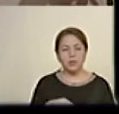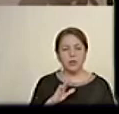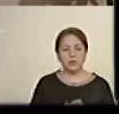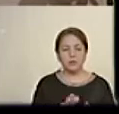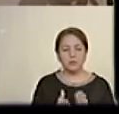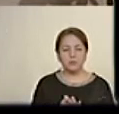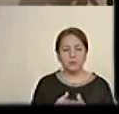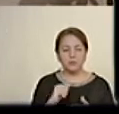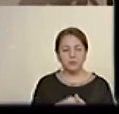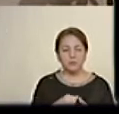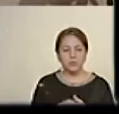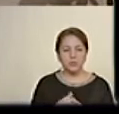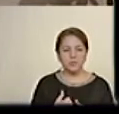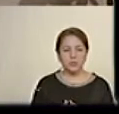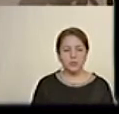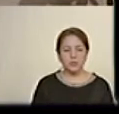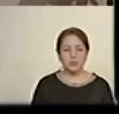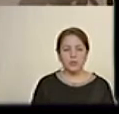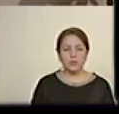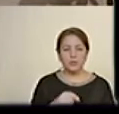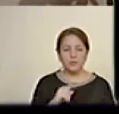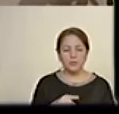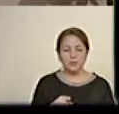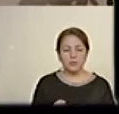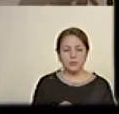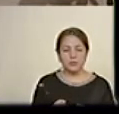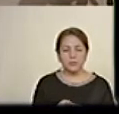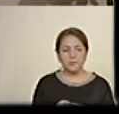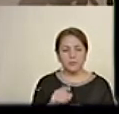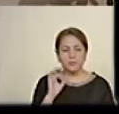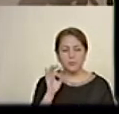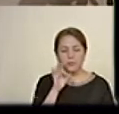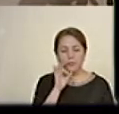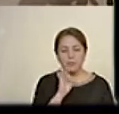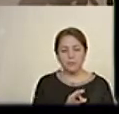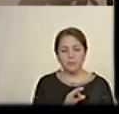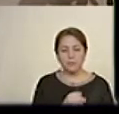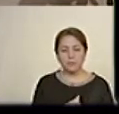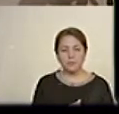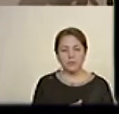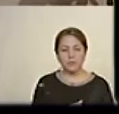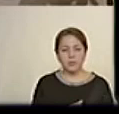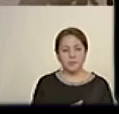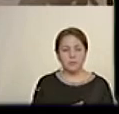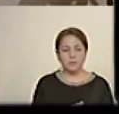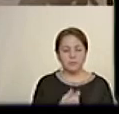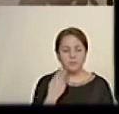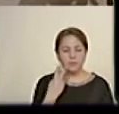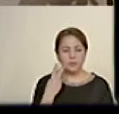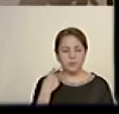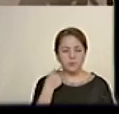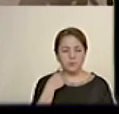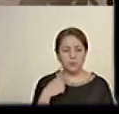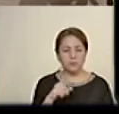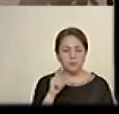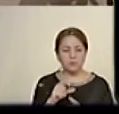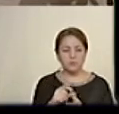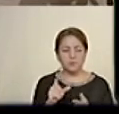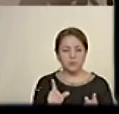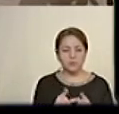обстоятельства причины. Таким образом, правильными ответами являются второе